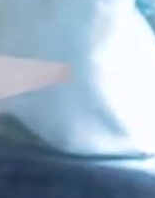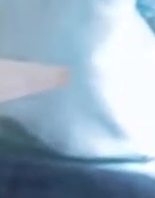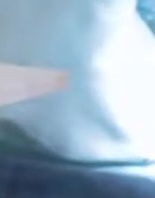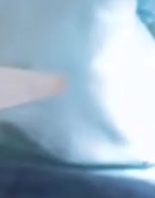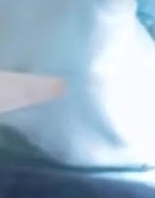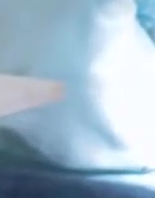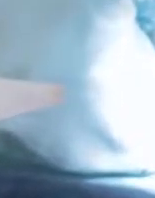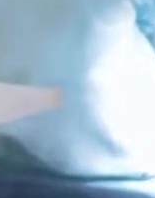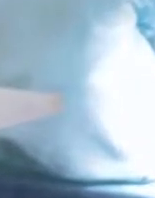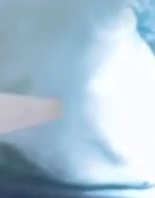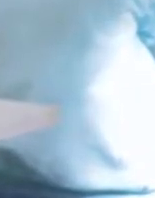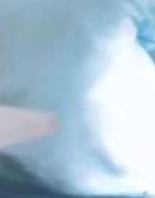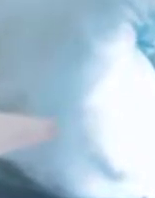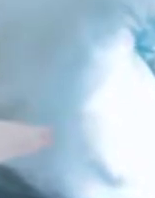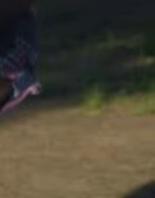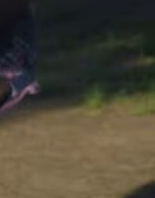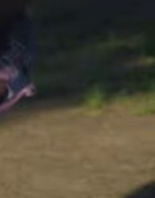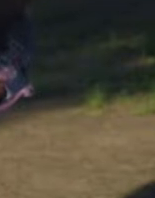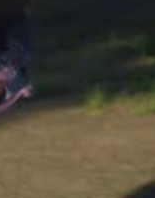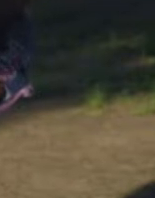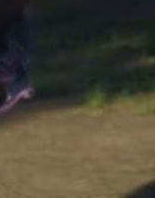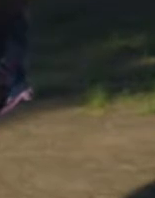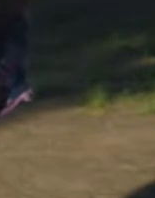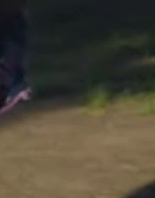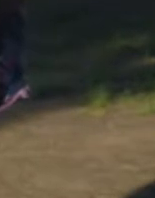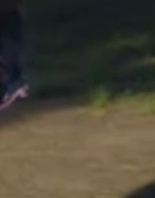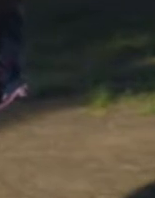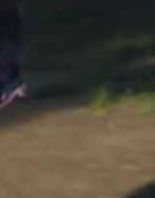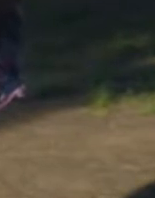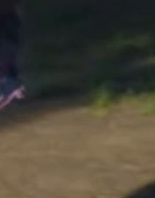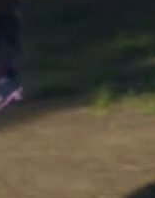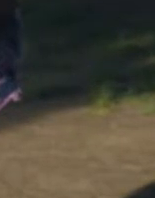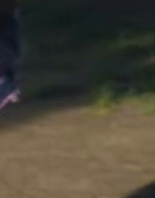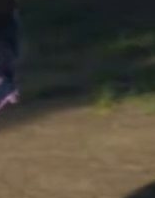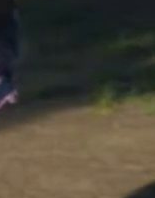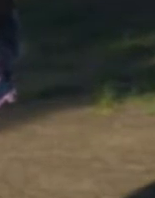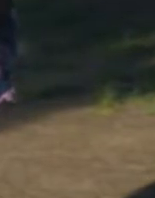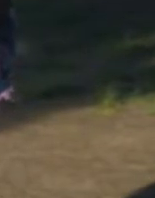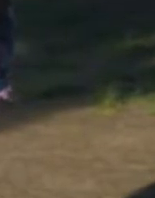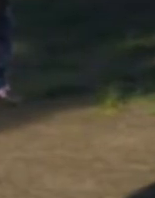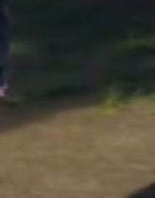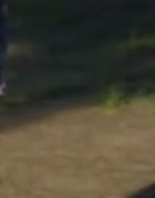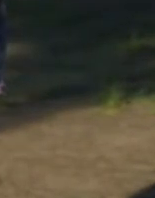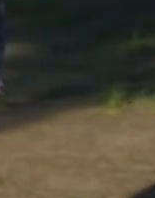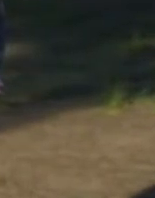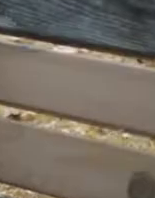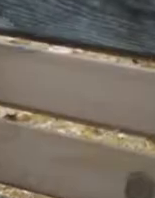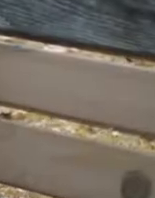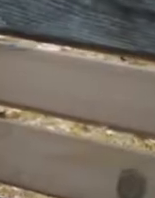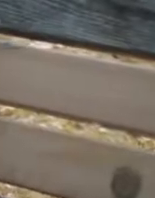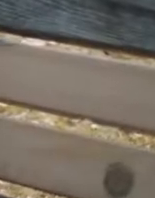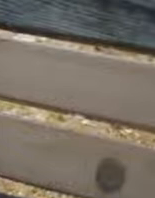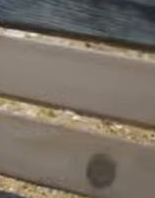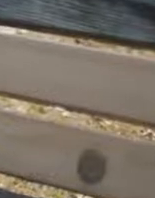Bukan jamu sebarang jamu, pahit-pahit terus dibuang. Amalan membaca jambatan ilmu